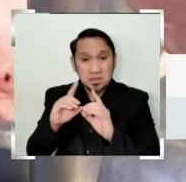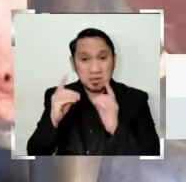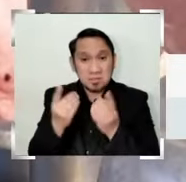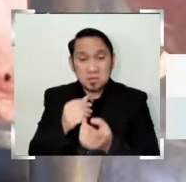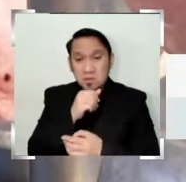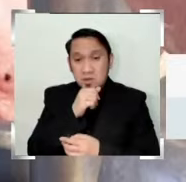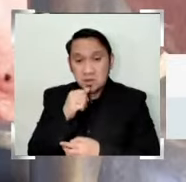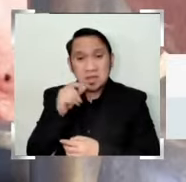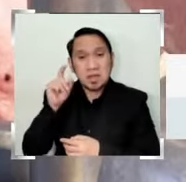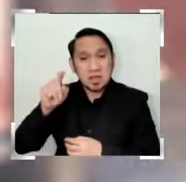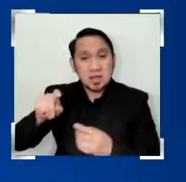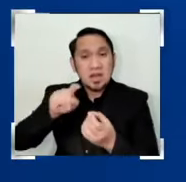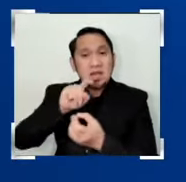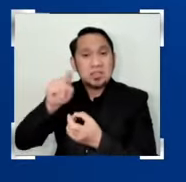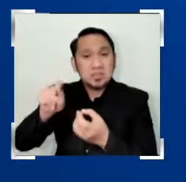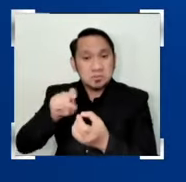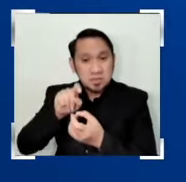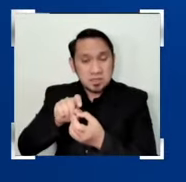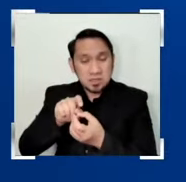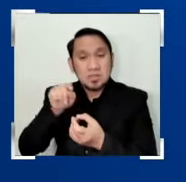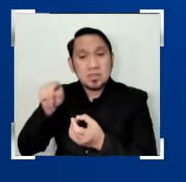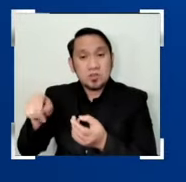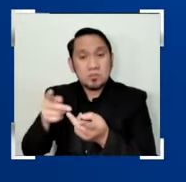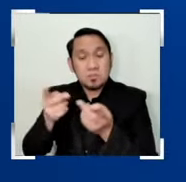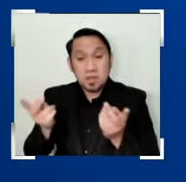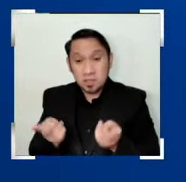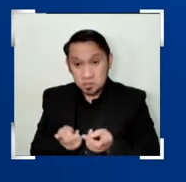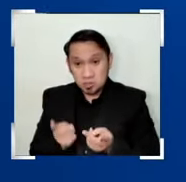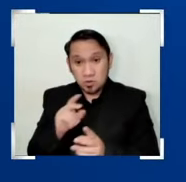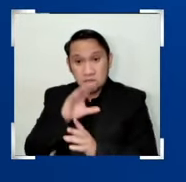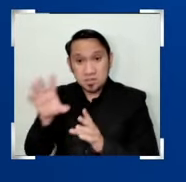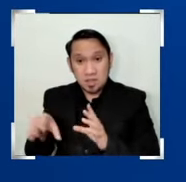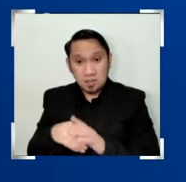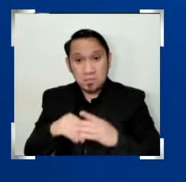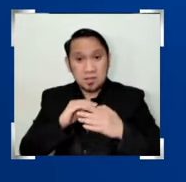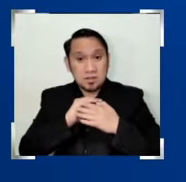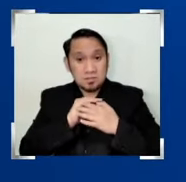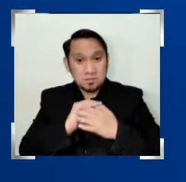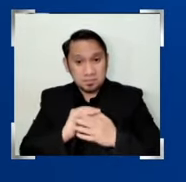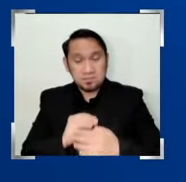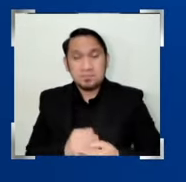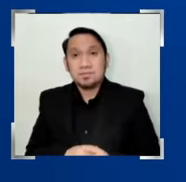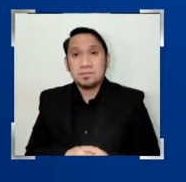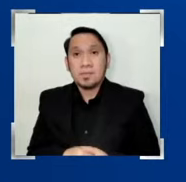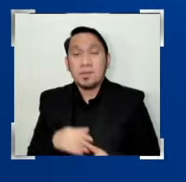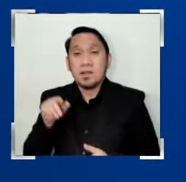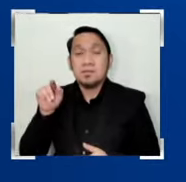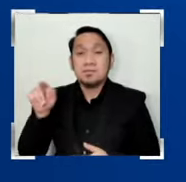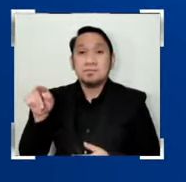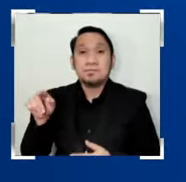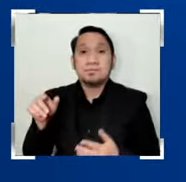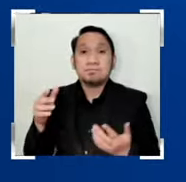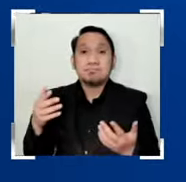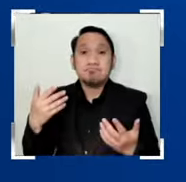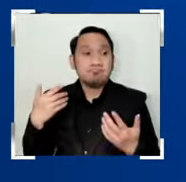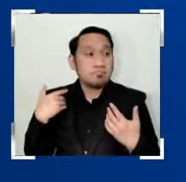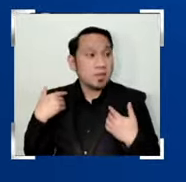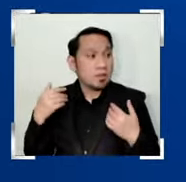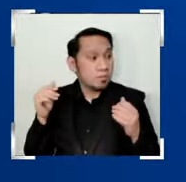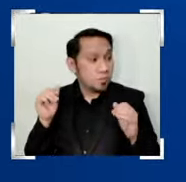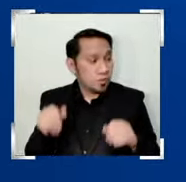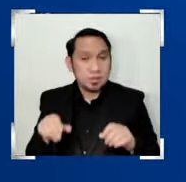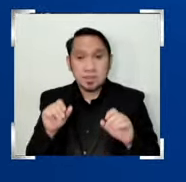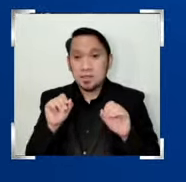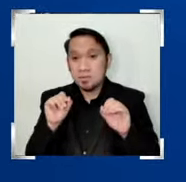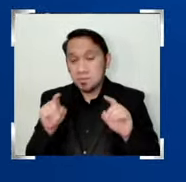lang ang sakop ng ban. Ang production, ang baboy galing sa green zone, pwedeng ibenta sa mga